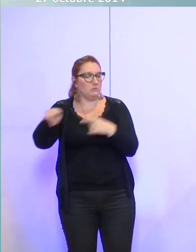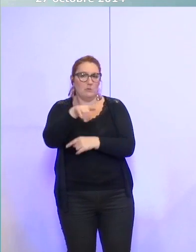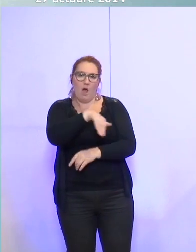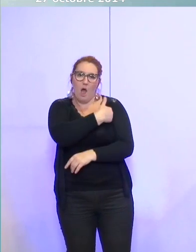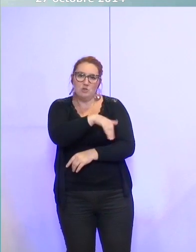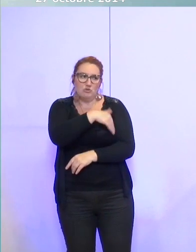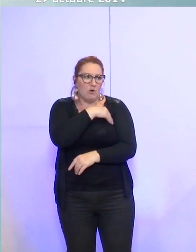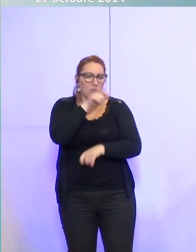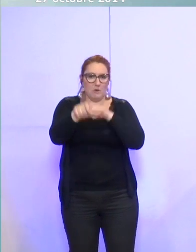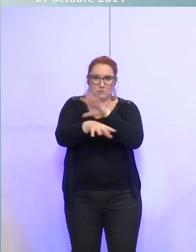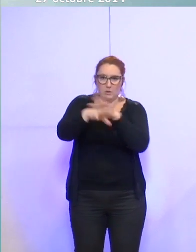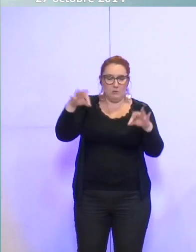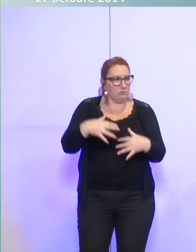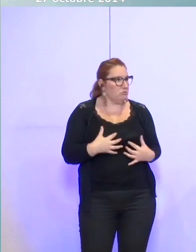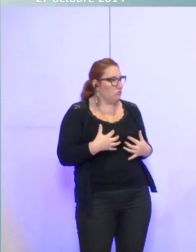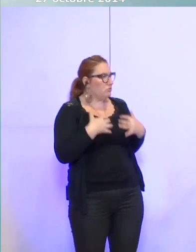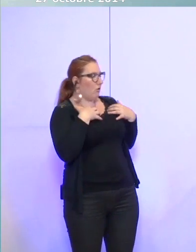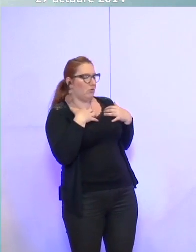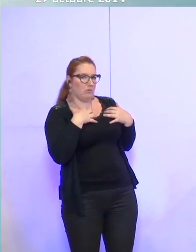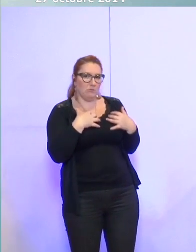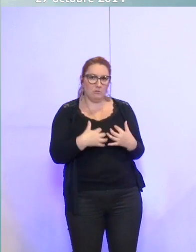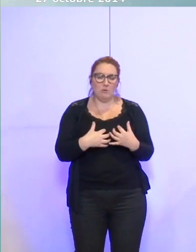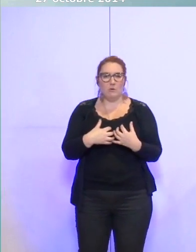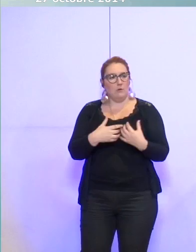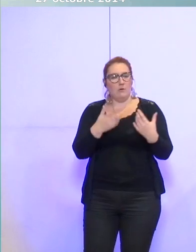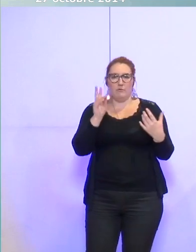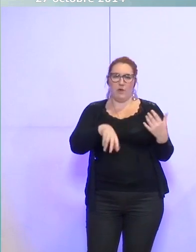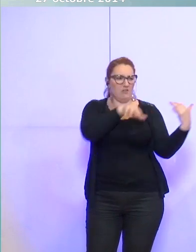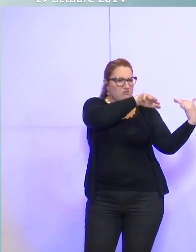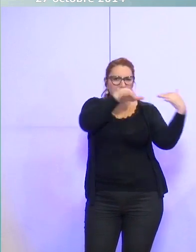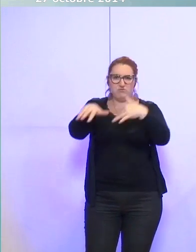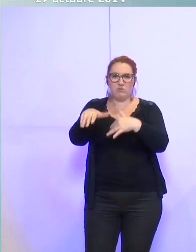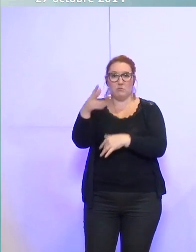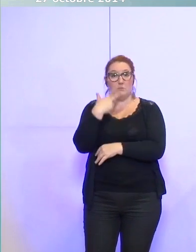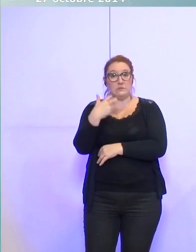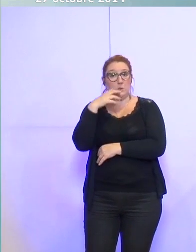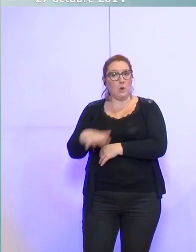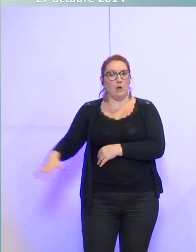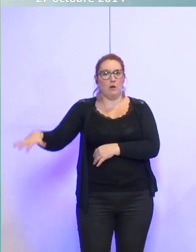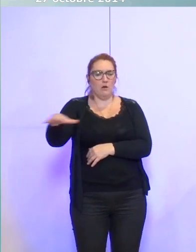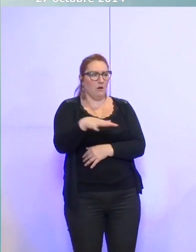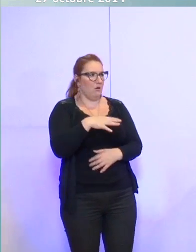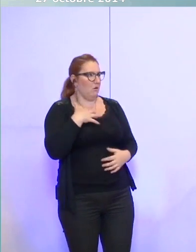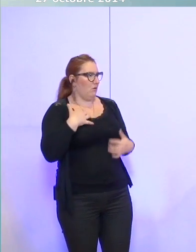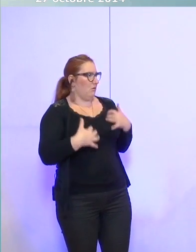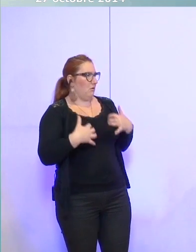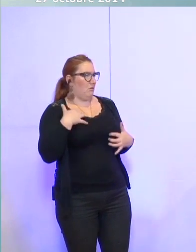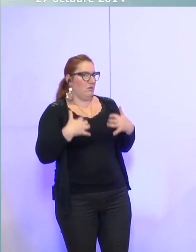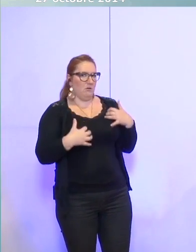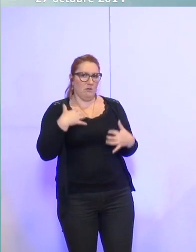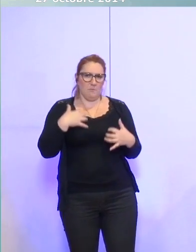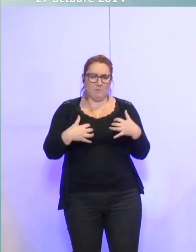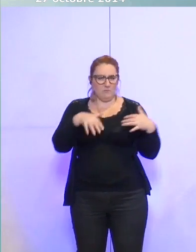côtés, un événement qui a mis mal à l'aise un très grand nombre de nos concitoyens. Un envahissement